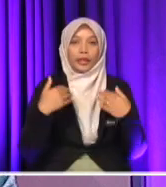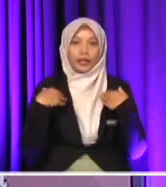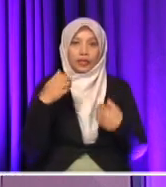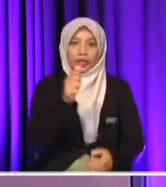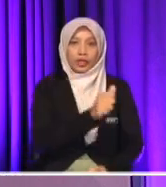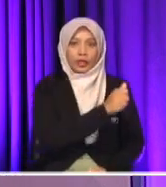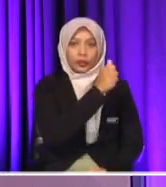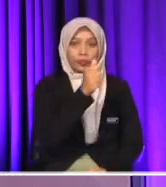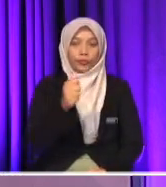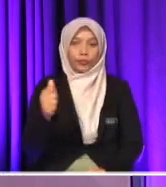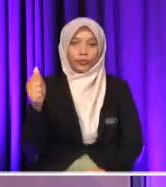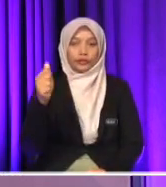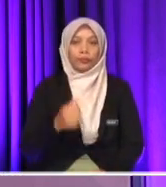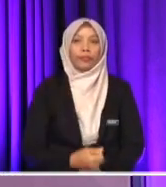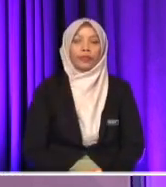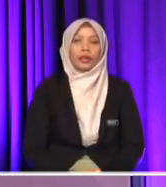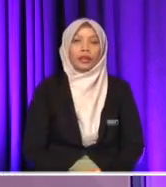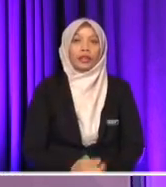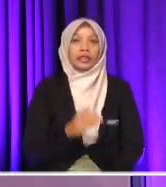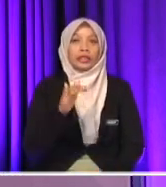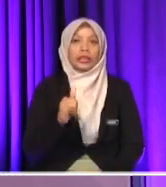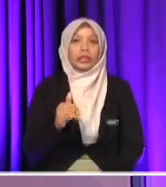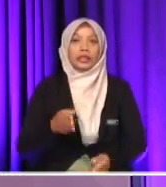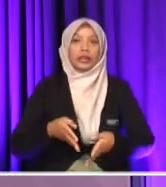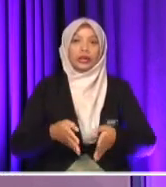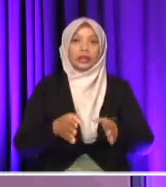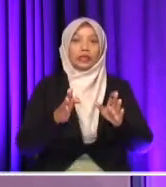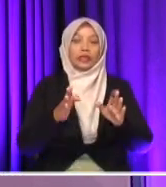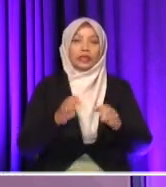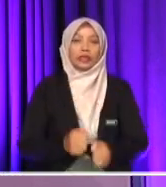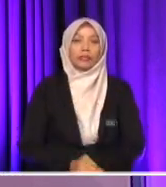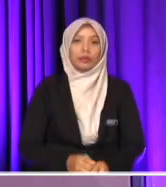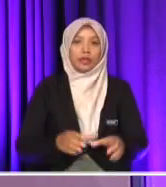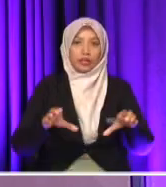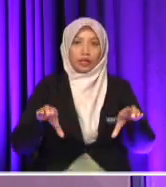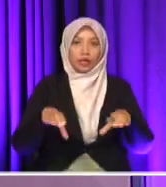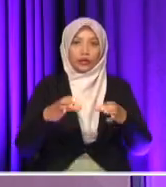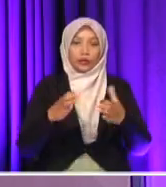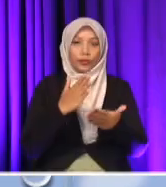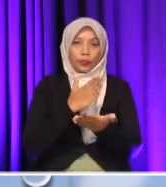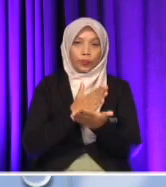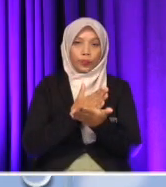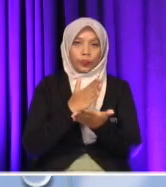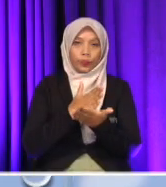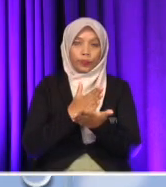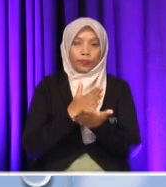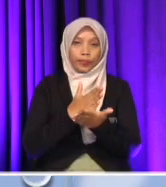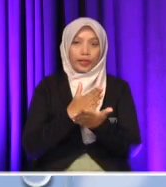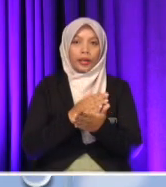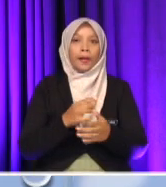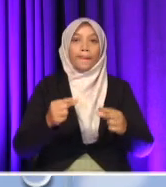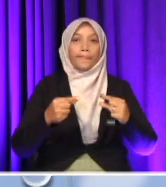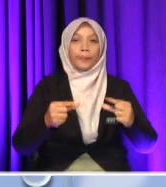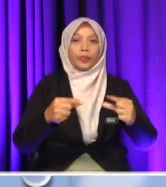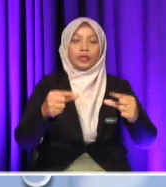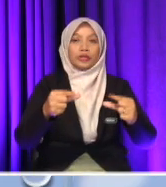mengalir. So di sini okey, yang mengalir di sini pemotongan ni berlaku, okey, pemotongan ni dia akan bergerak